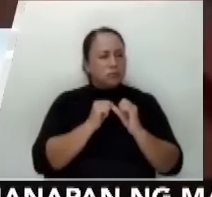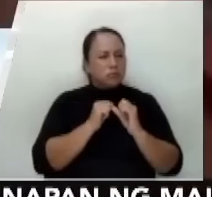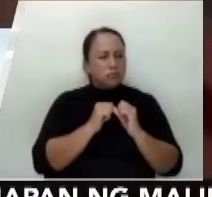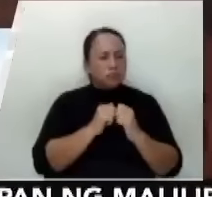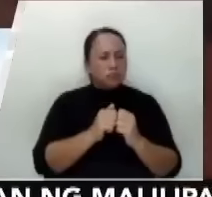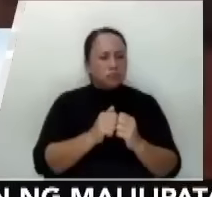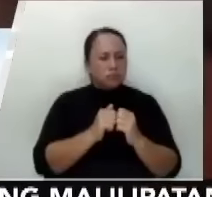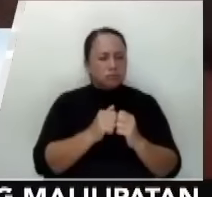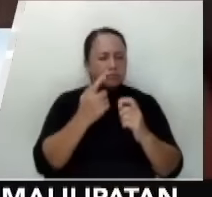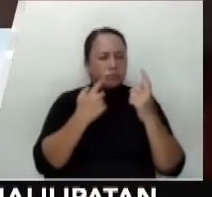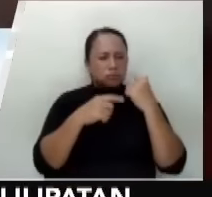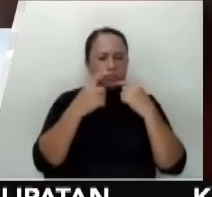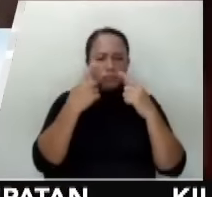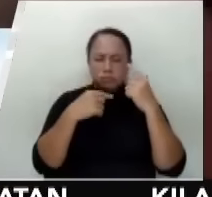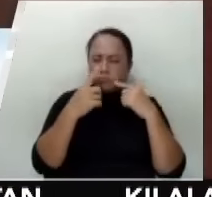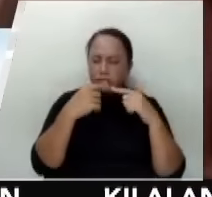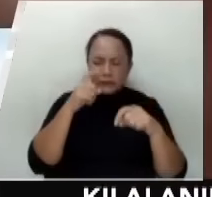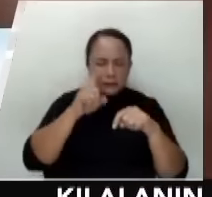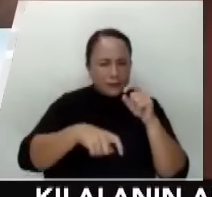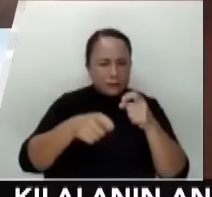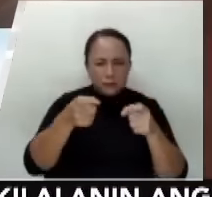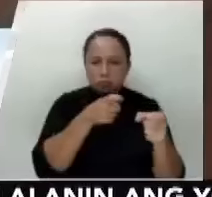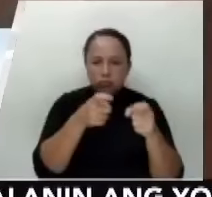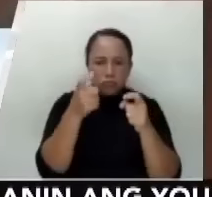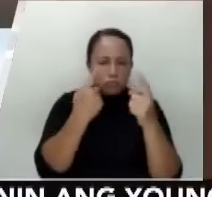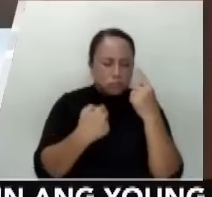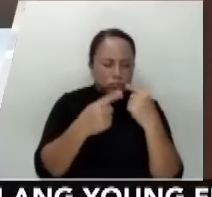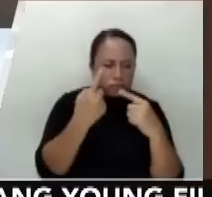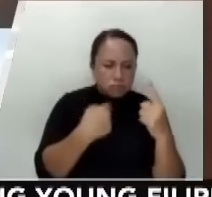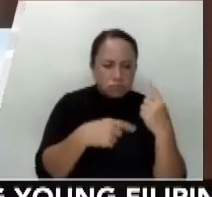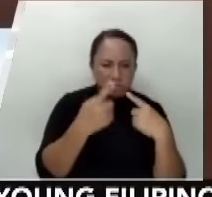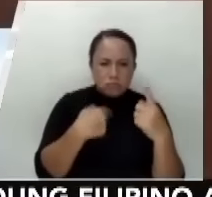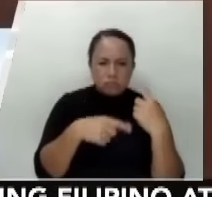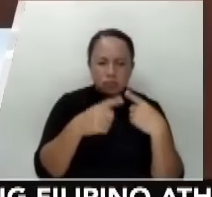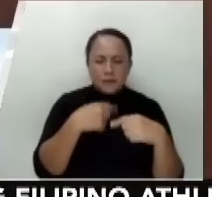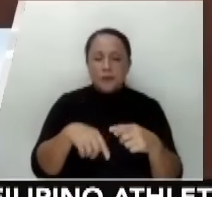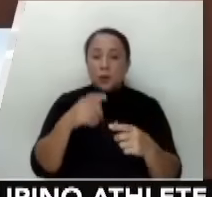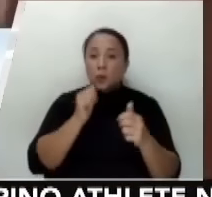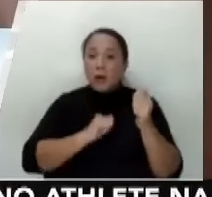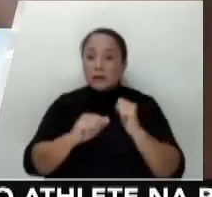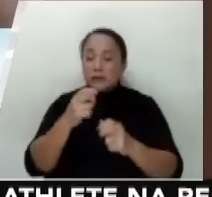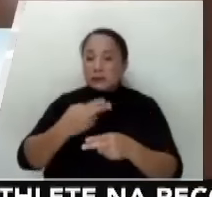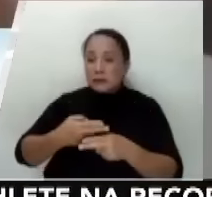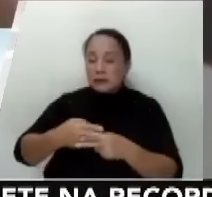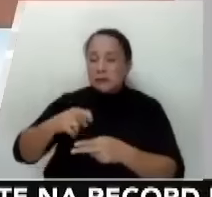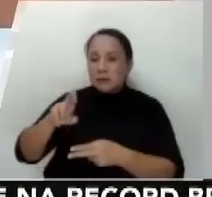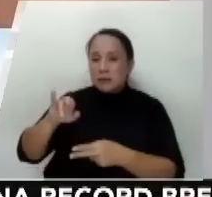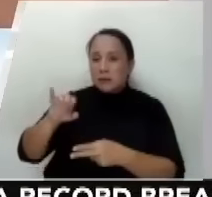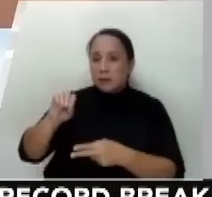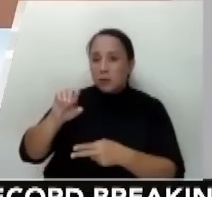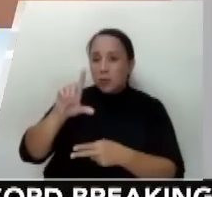Pero hindi pa rin mapigil sa paghagulgol ang veteran actress na si Rio Loxin.